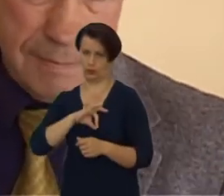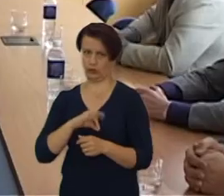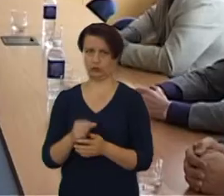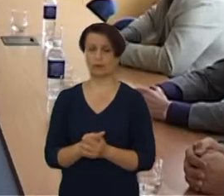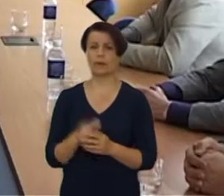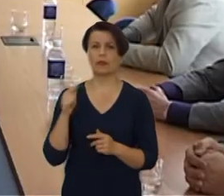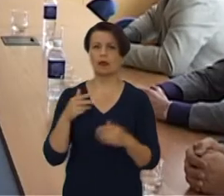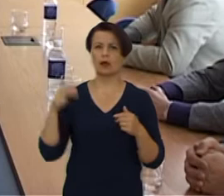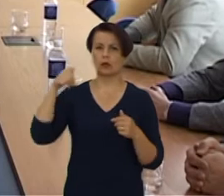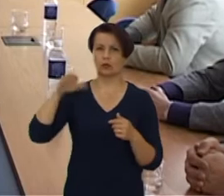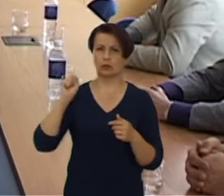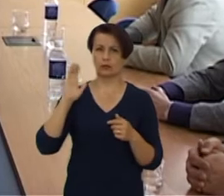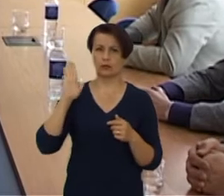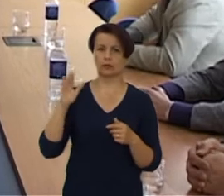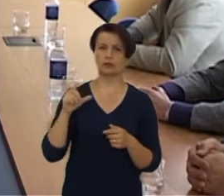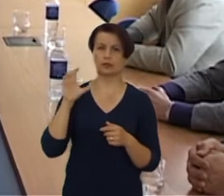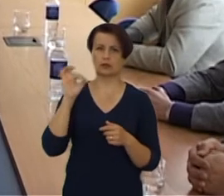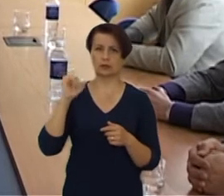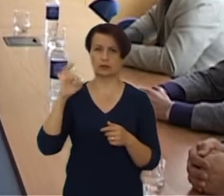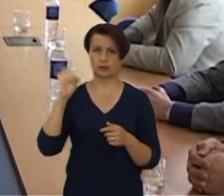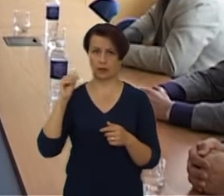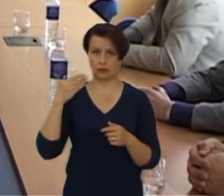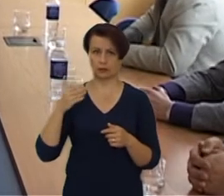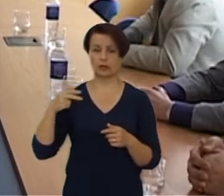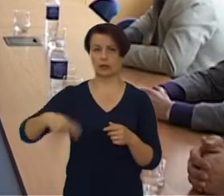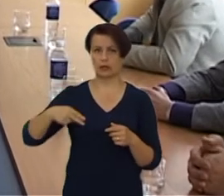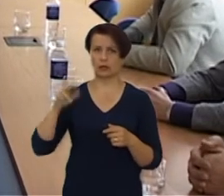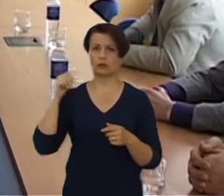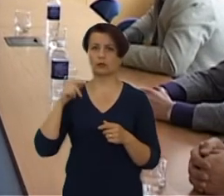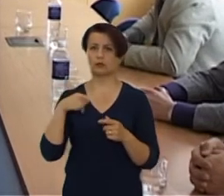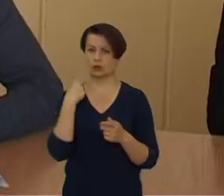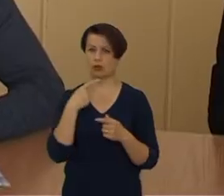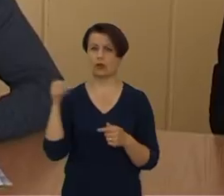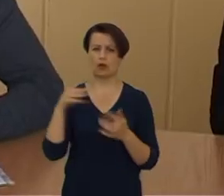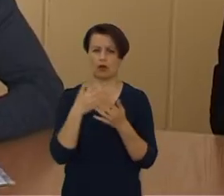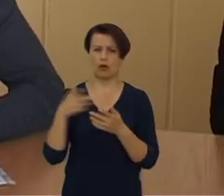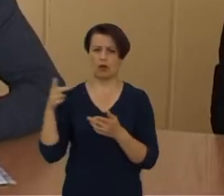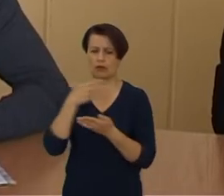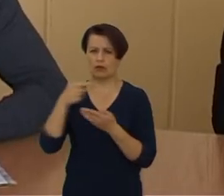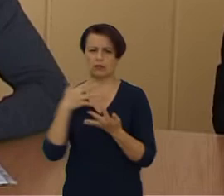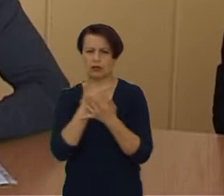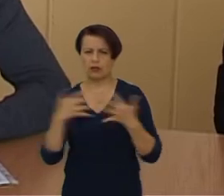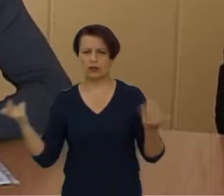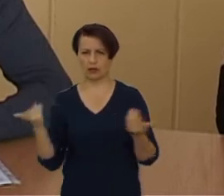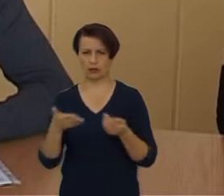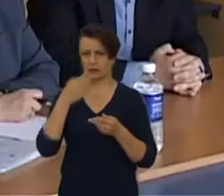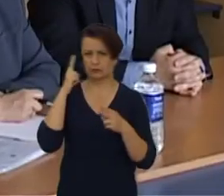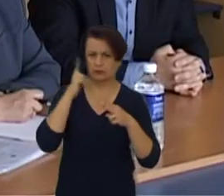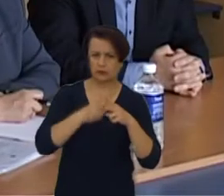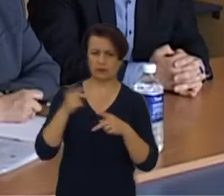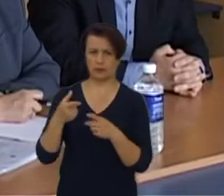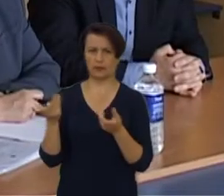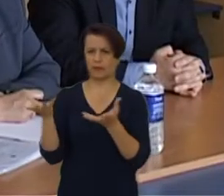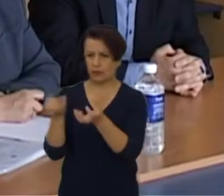kitaip. Uždarosios akcinės bendrovės sistem vadovas Aivaras Urba tikino, kad įmonė taiko įvairias taršos prevencijos priemonės.